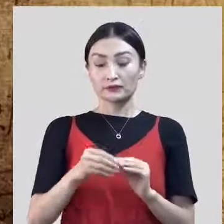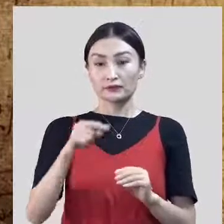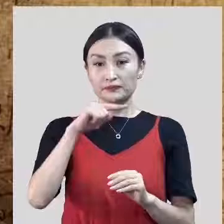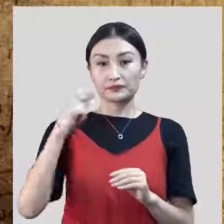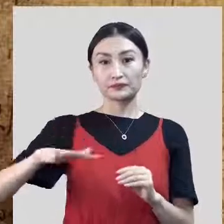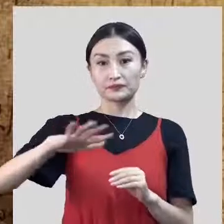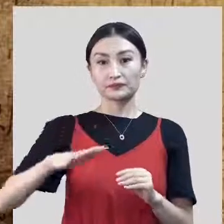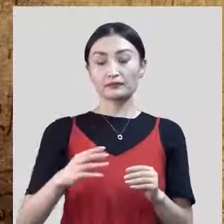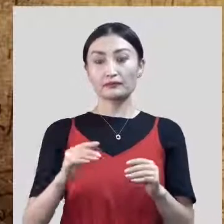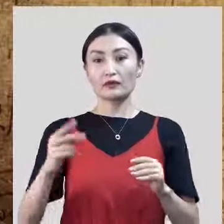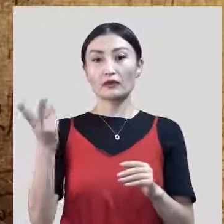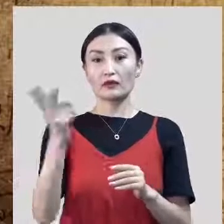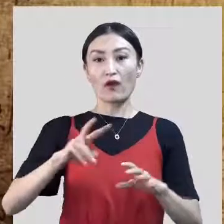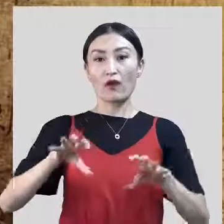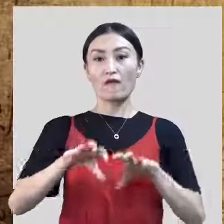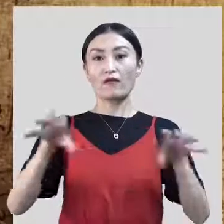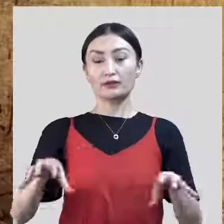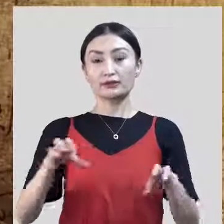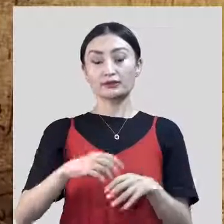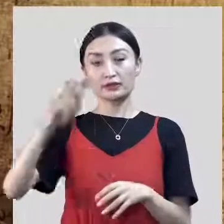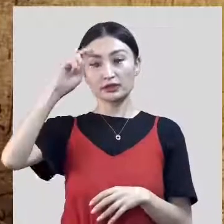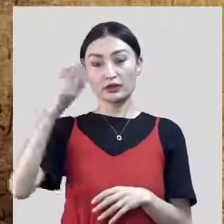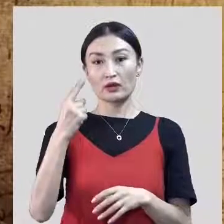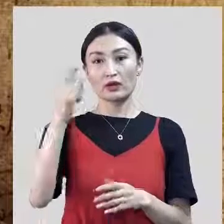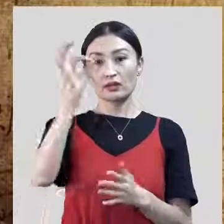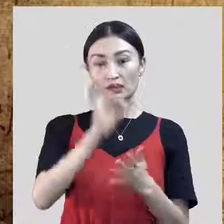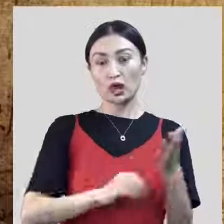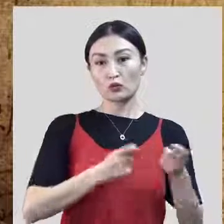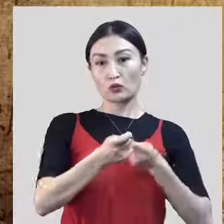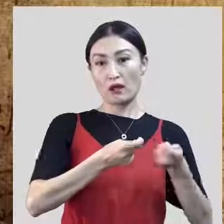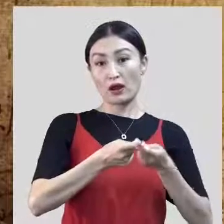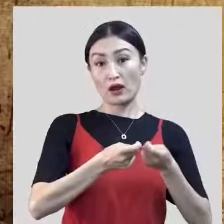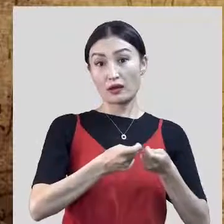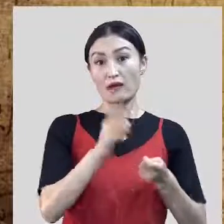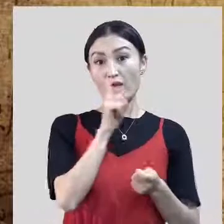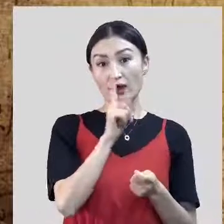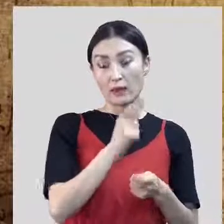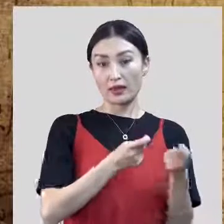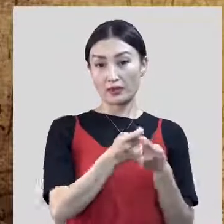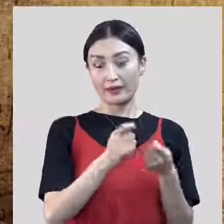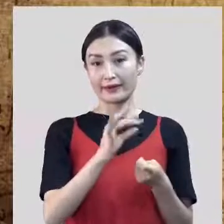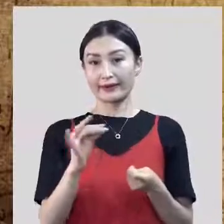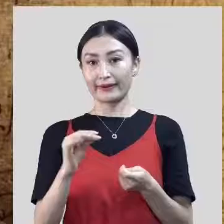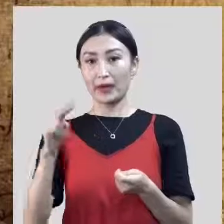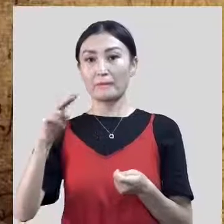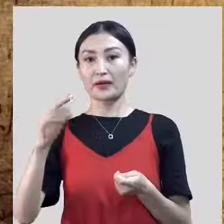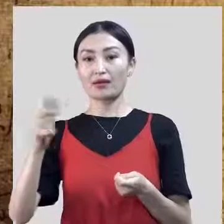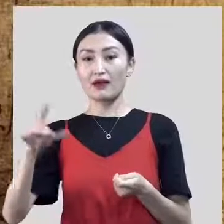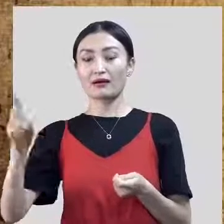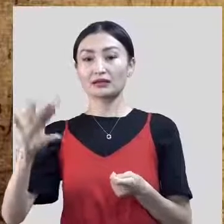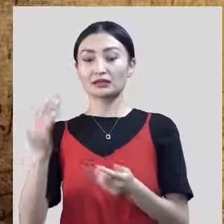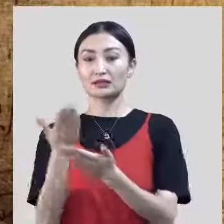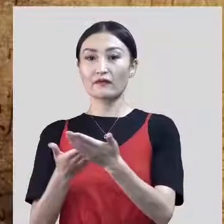россии сложилось двоевластие страной единовременно управляет временное правительство и петроградский совет